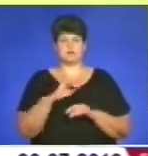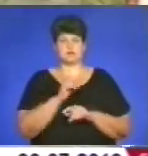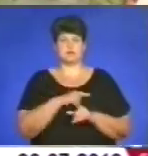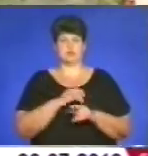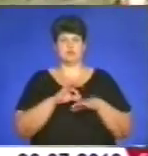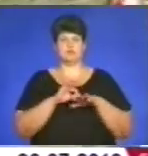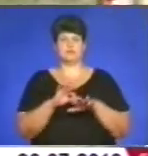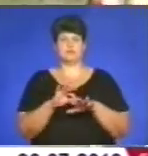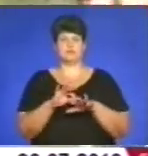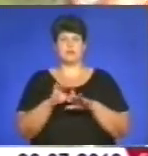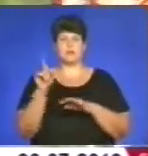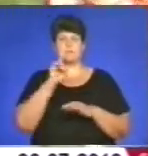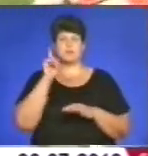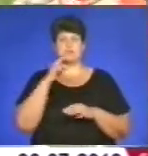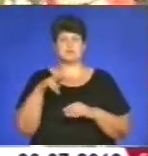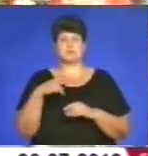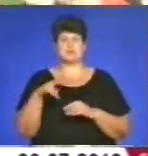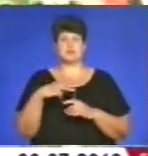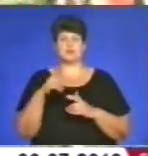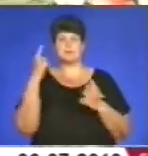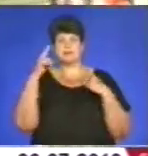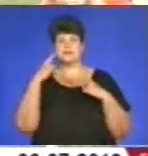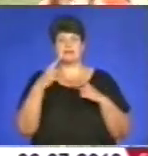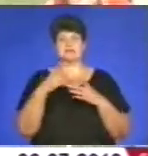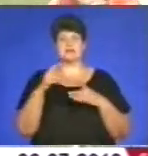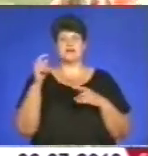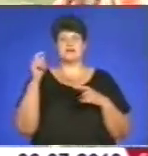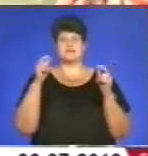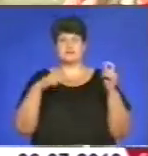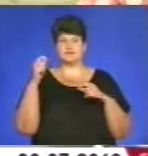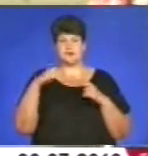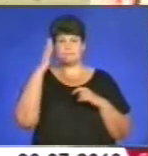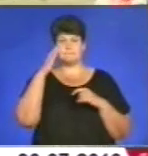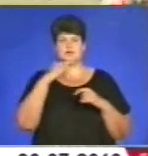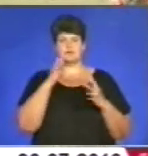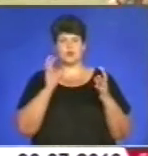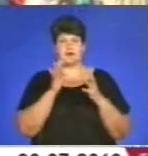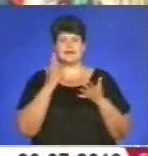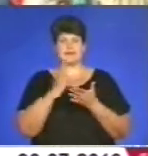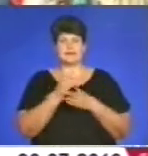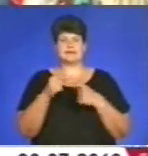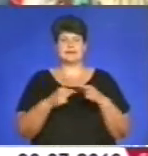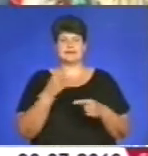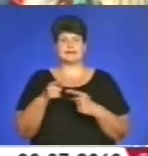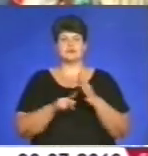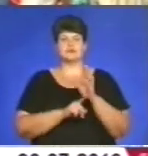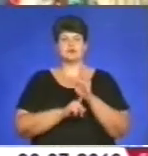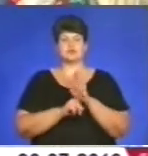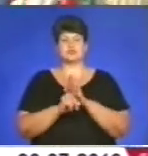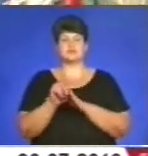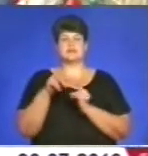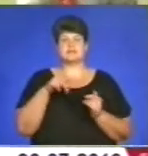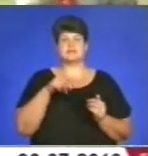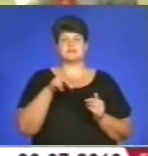проводимо. Молодіжний літературно-мистецький фестиваль «Батьківські обереги» став уже традиційним і розпочався із